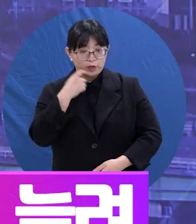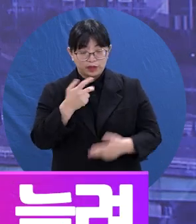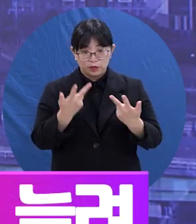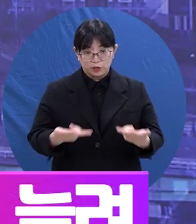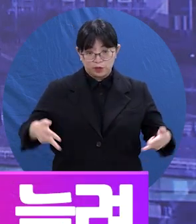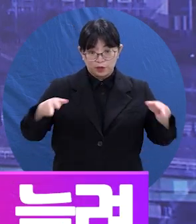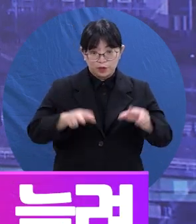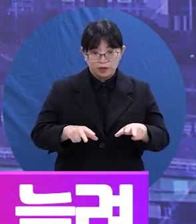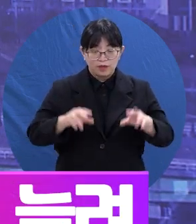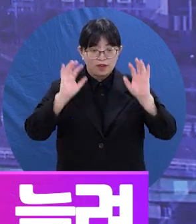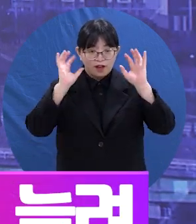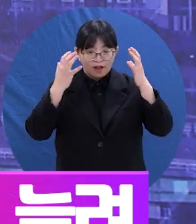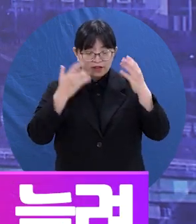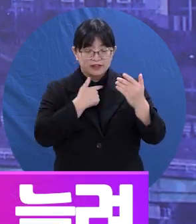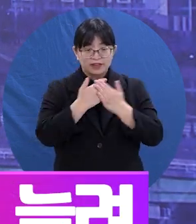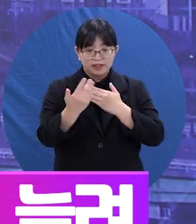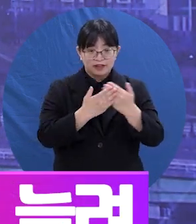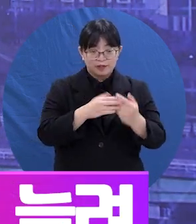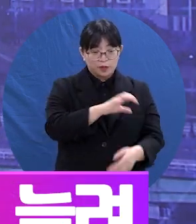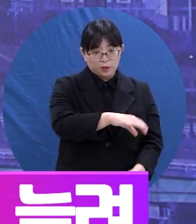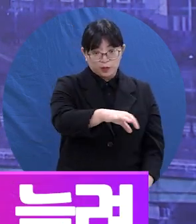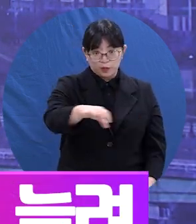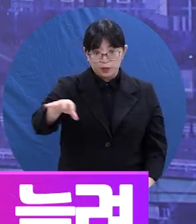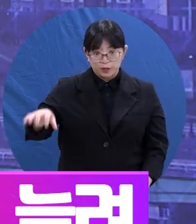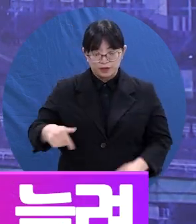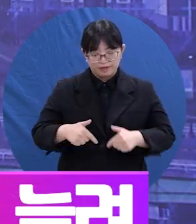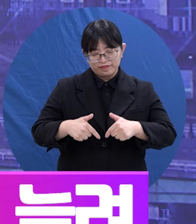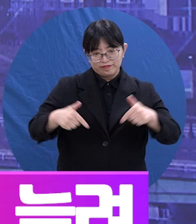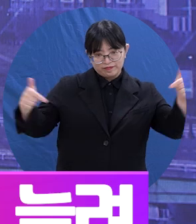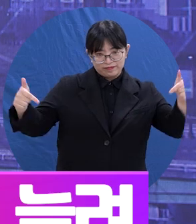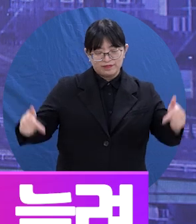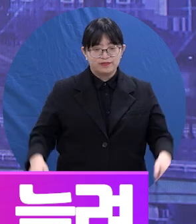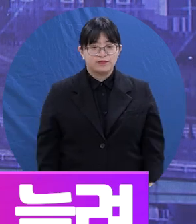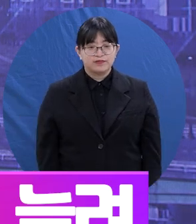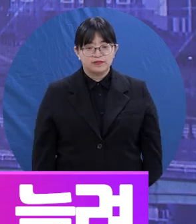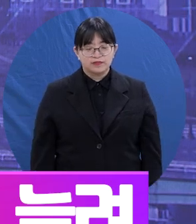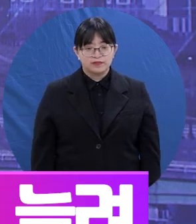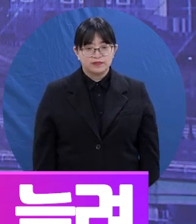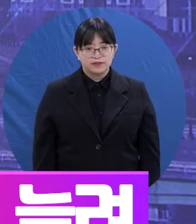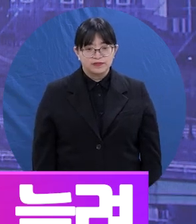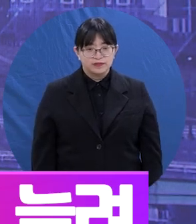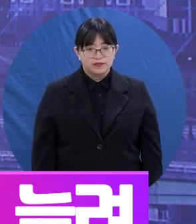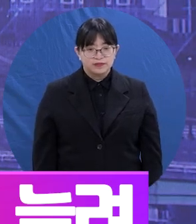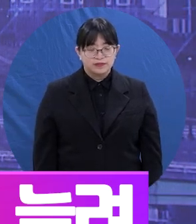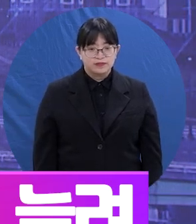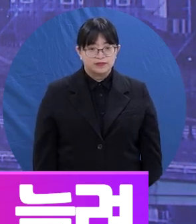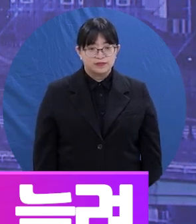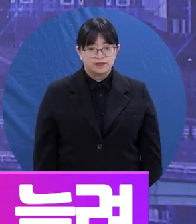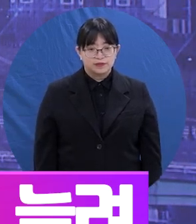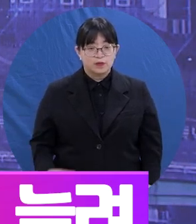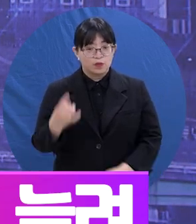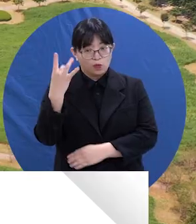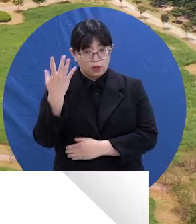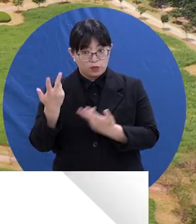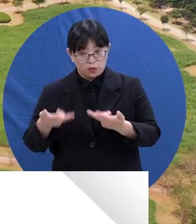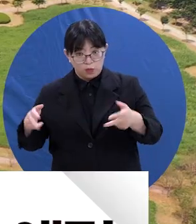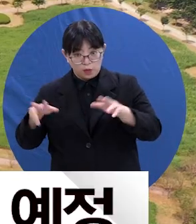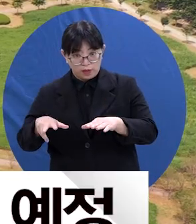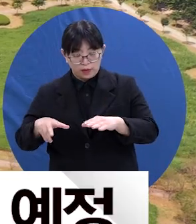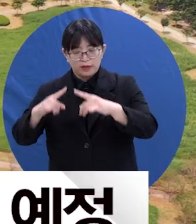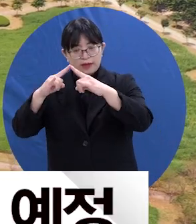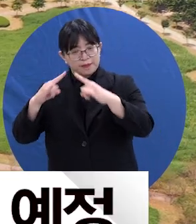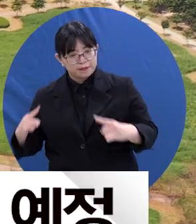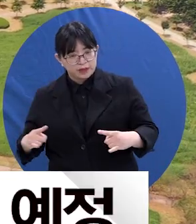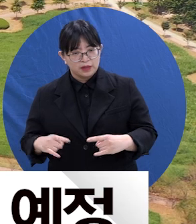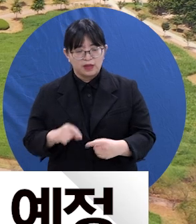양산시 물금에 위치한 낙동강 수변공원인 황산공원에 어린이 체험 놀이시설이 대폭 늘어날 전망입니다.